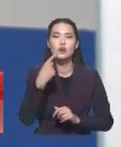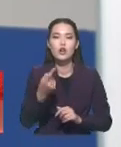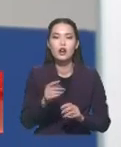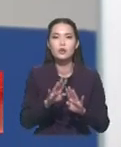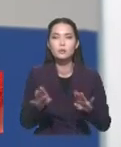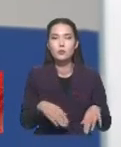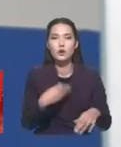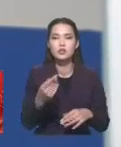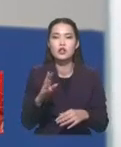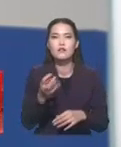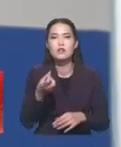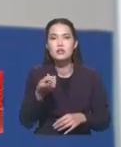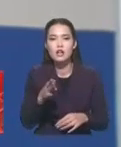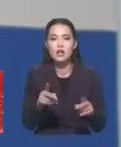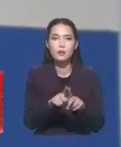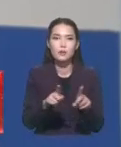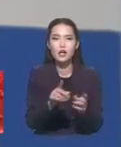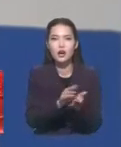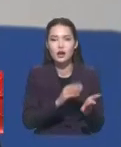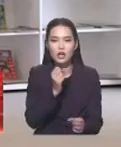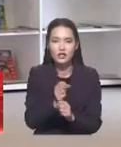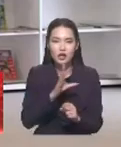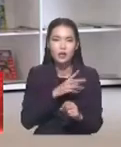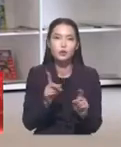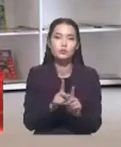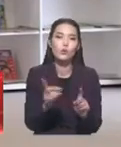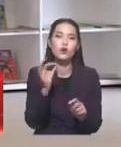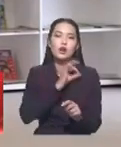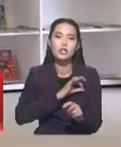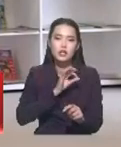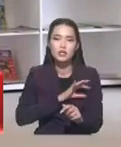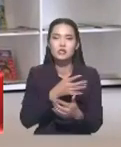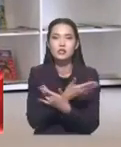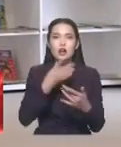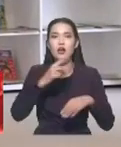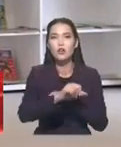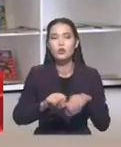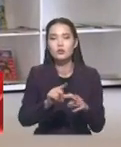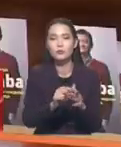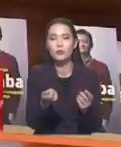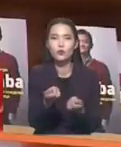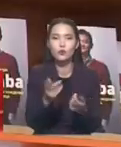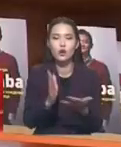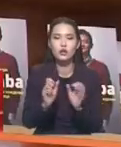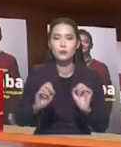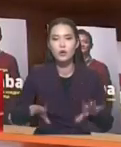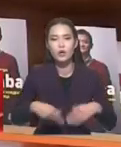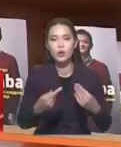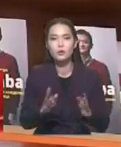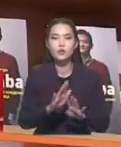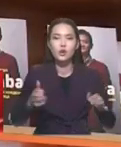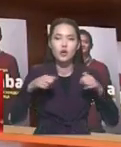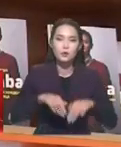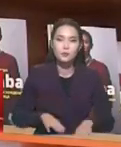Финляндии. Сингапурская математическая методика тоже используется. Партийцы говорят, что реализация подобных проектов позволит решить не только проблемные вопросы,